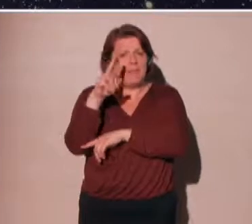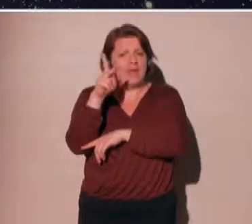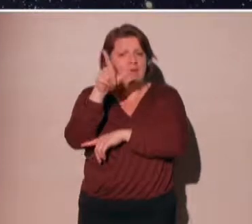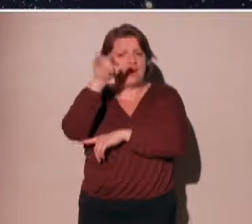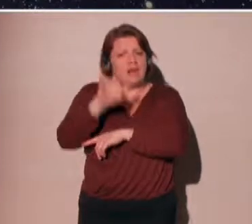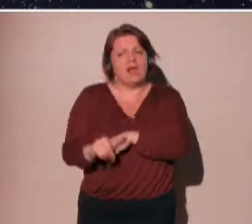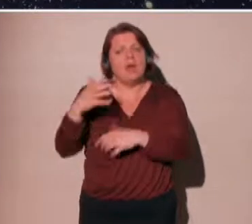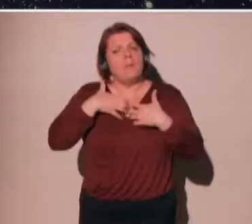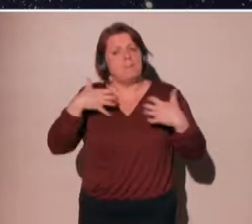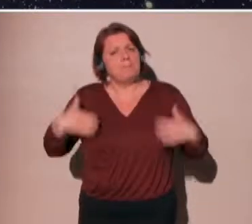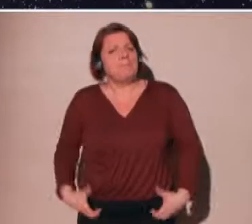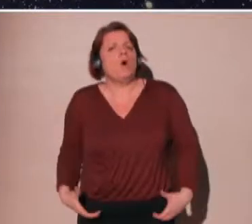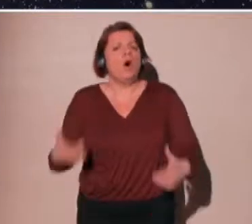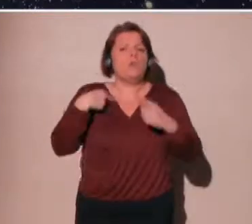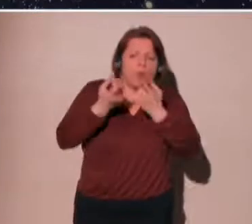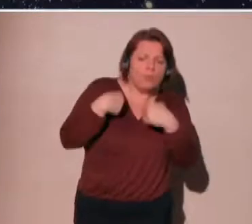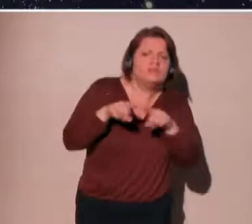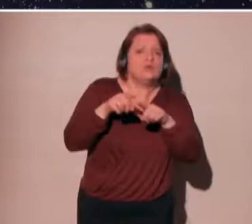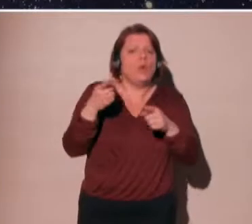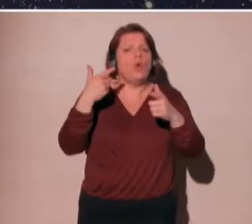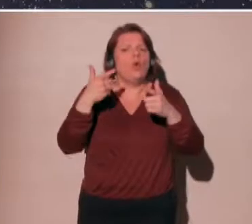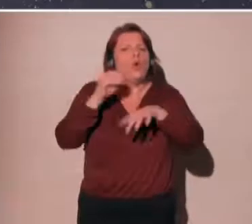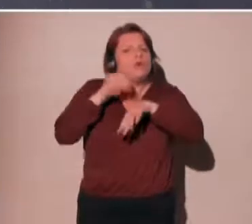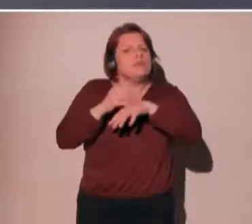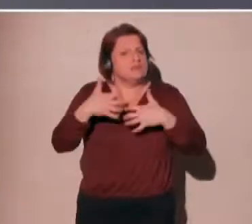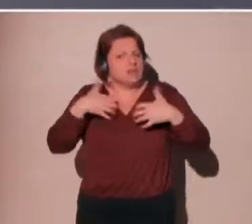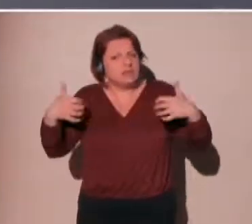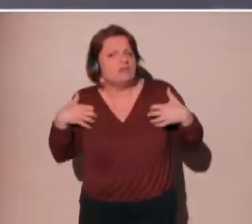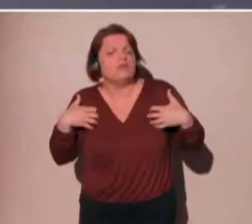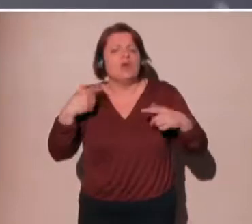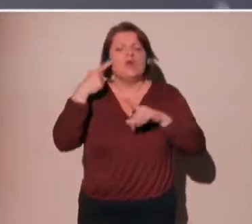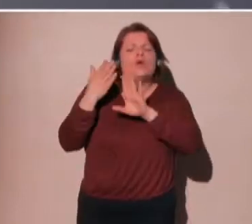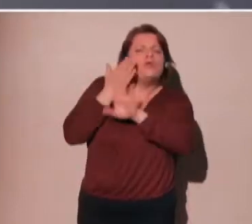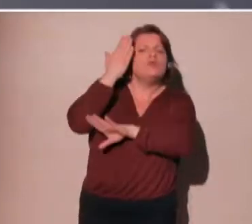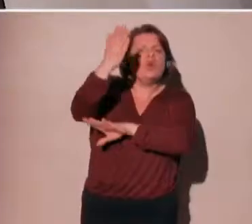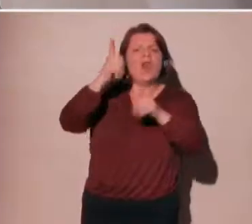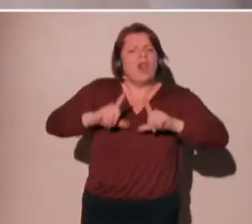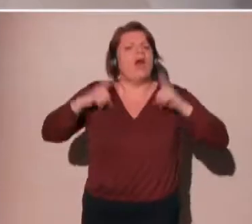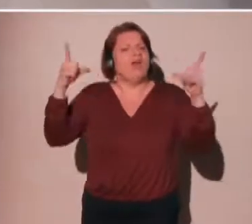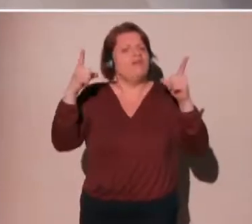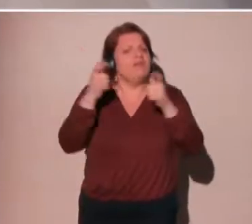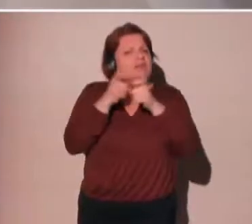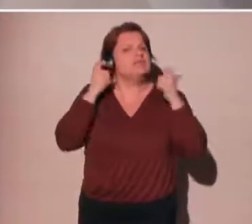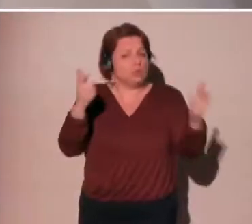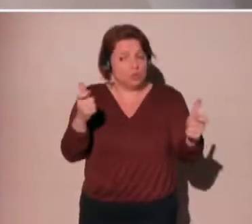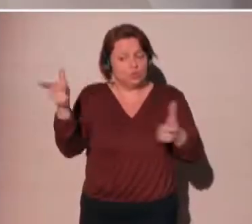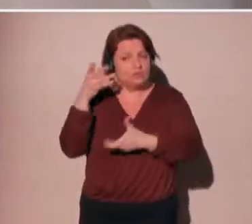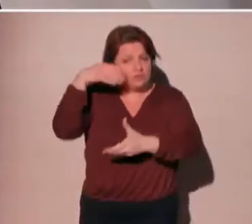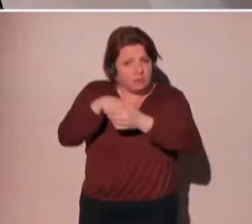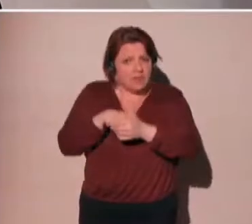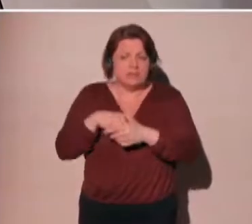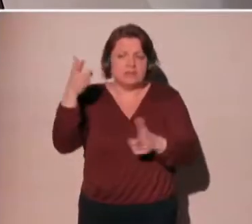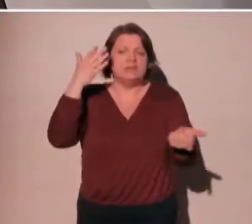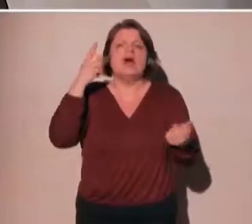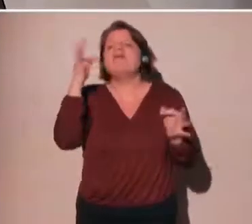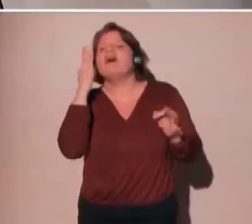conseils scientifiques, notamment le Future of Life Institute, le Centre pour l'étude des risques existentiels. Il est surtout extrêmement connu par tous